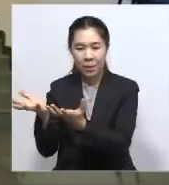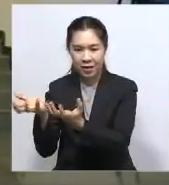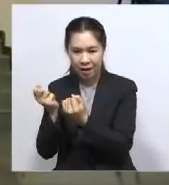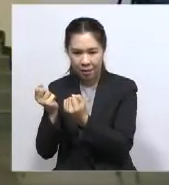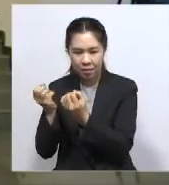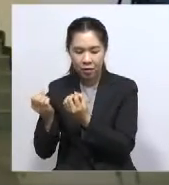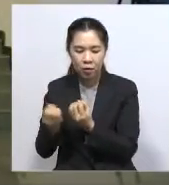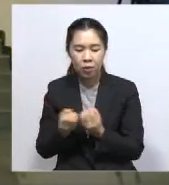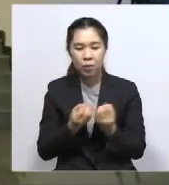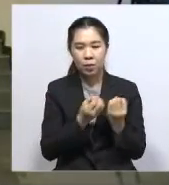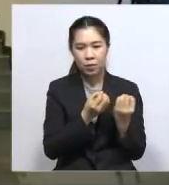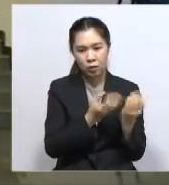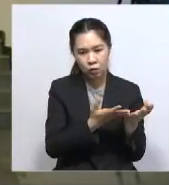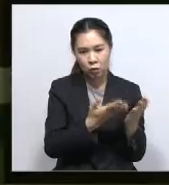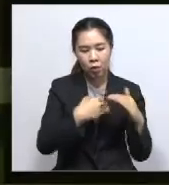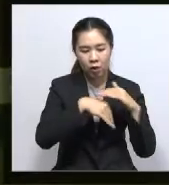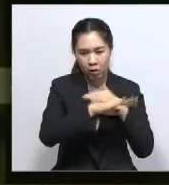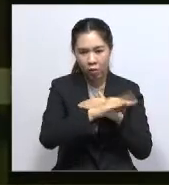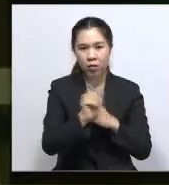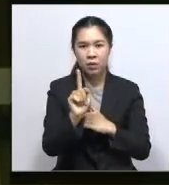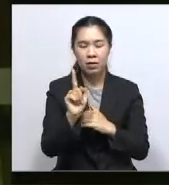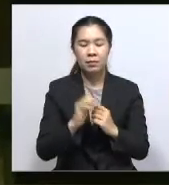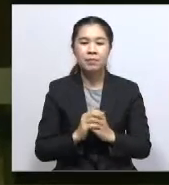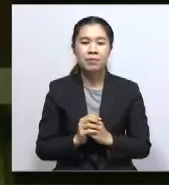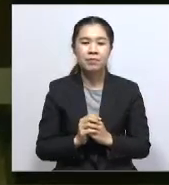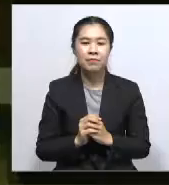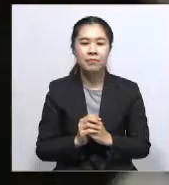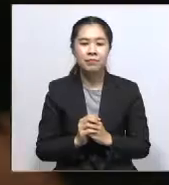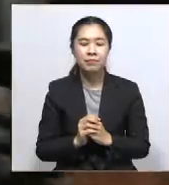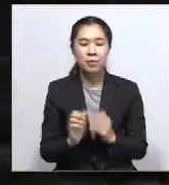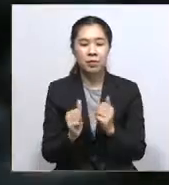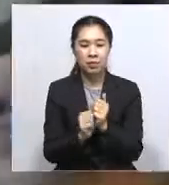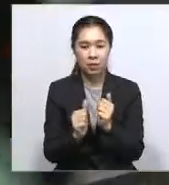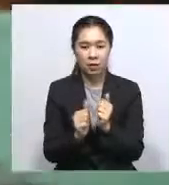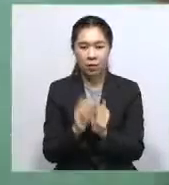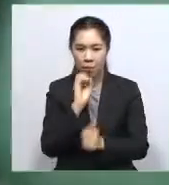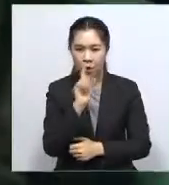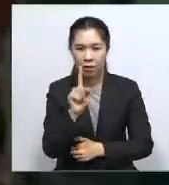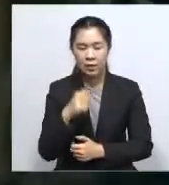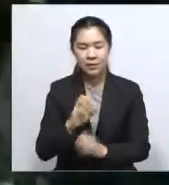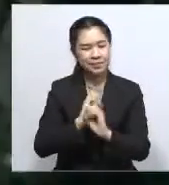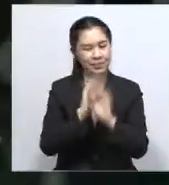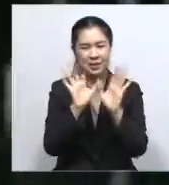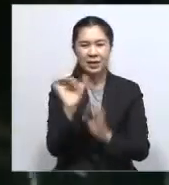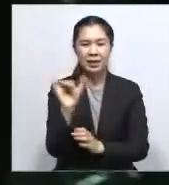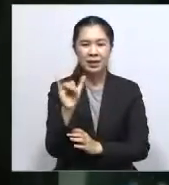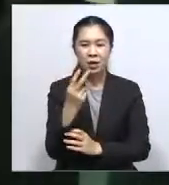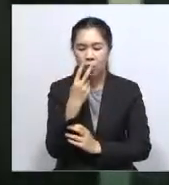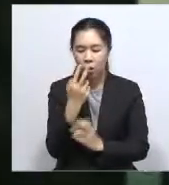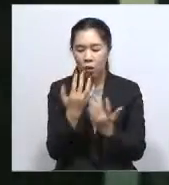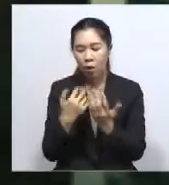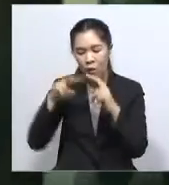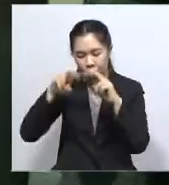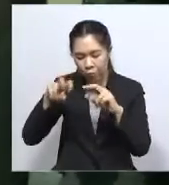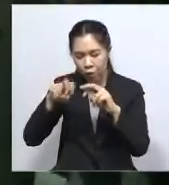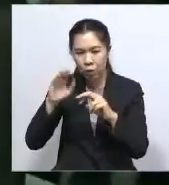เกดออกนอกวัดหรือไม่ในเรื่องนี้ทางผู้บังคับการกองปราบปรามนะคะบอกว่ายังไม่ชัดเจนขอตรวจสอบข้อมูล